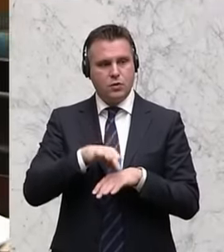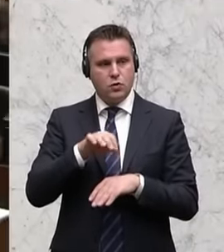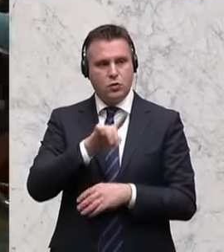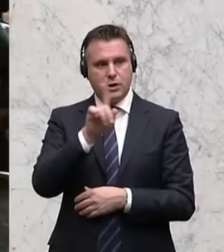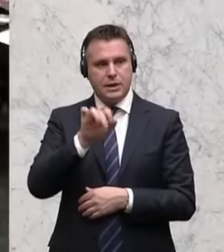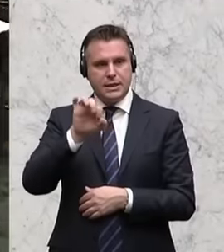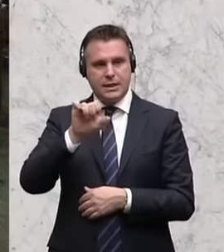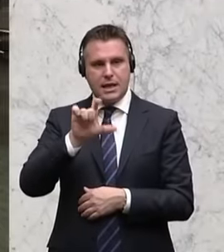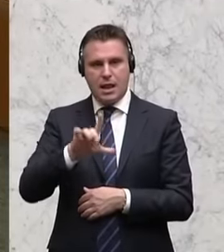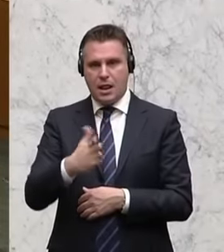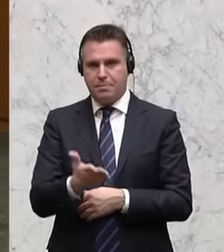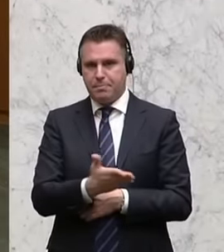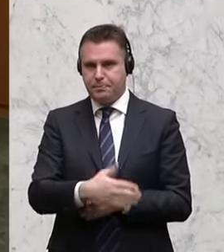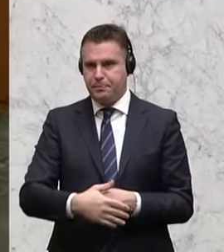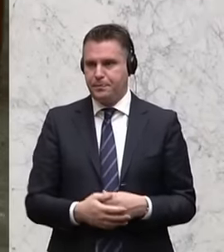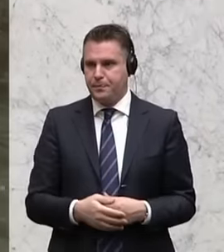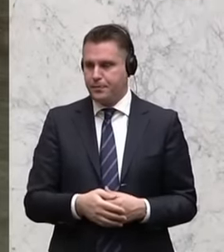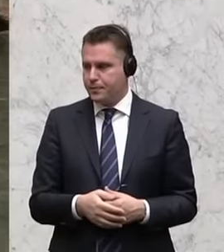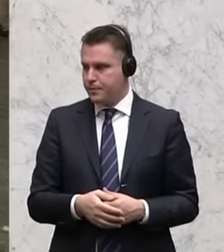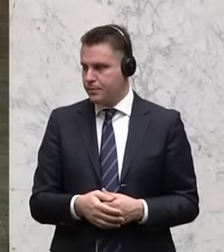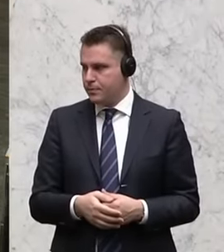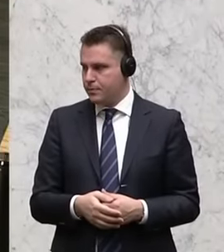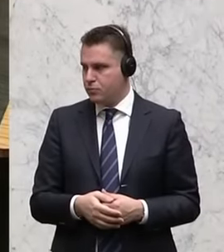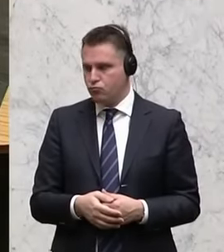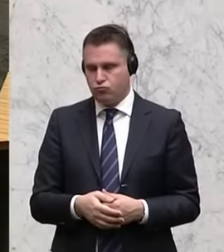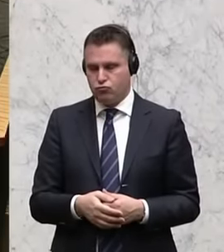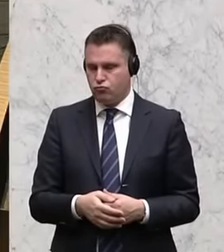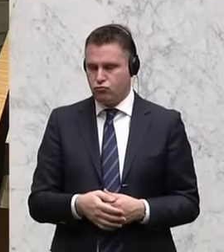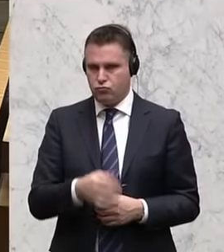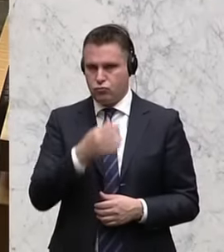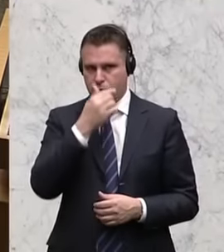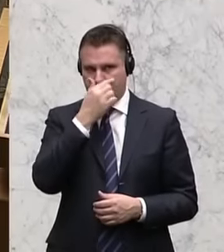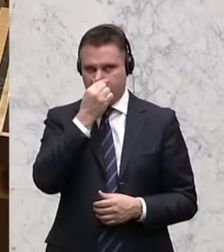kritisiert FPÖ-Europasprecher Johannes Hübner und wirbt für ein Ja. Nächster Rede.